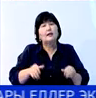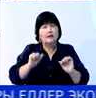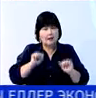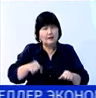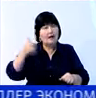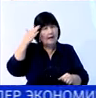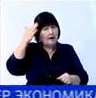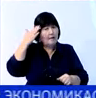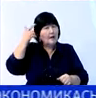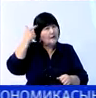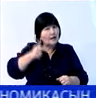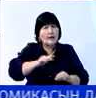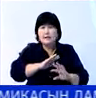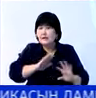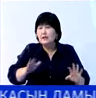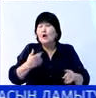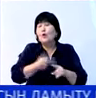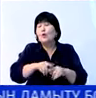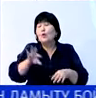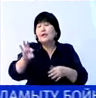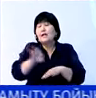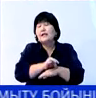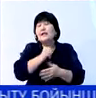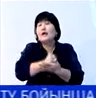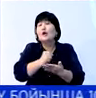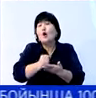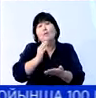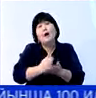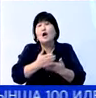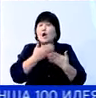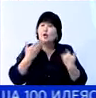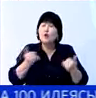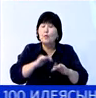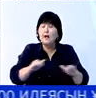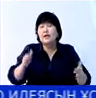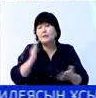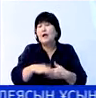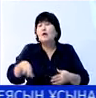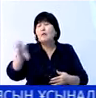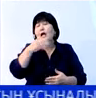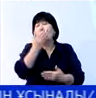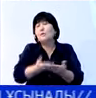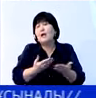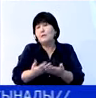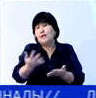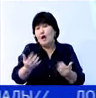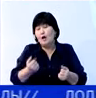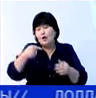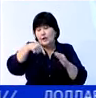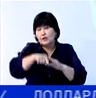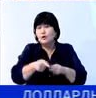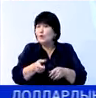әрекет қабілетсіздігі, оның некесінің бар жоғы, балалар туралы барлық мәліметтерді алу үшін